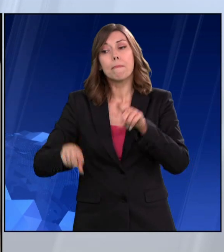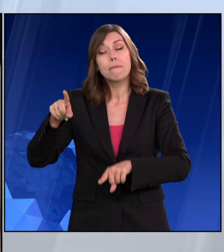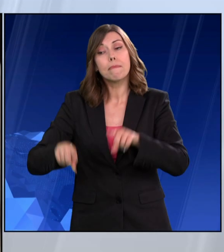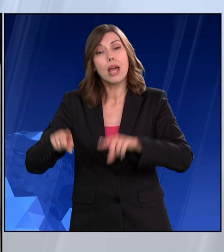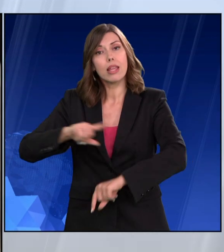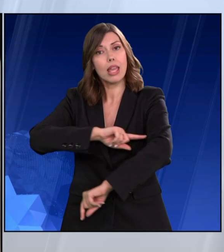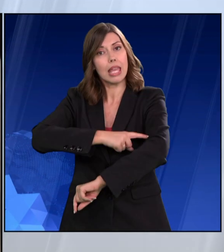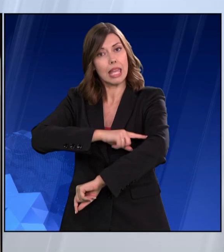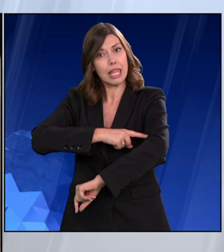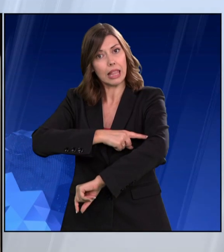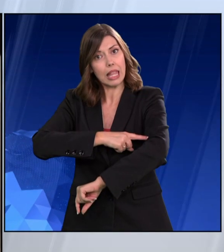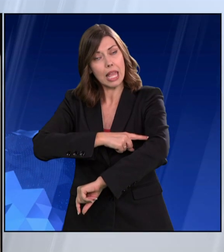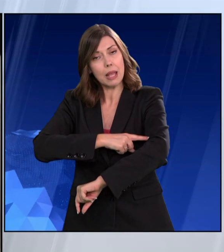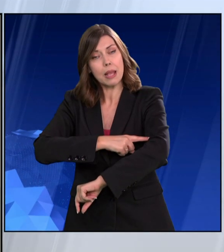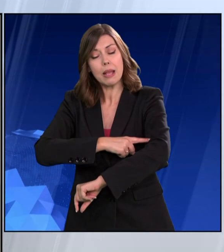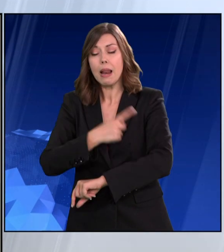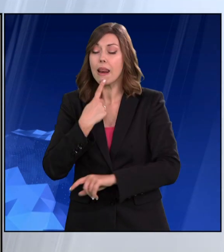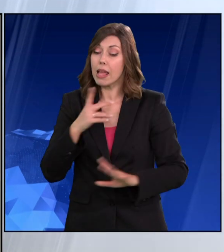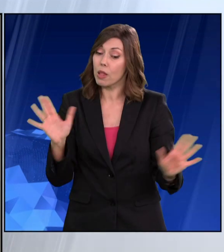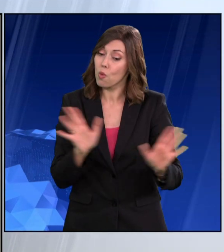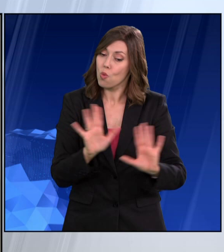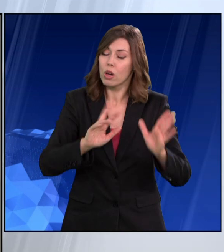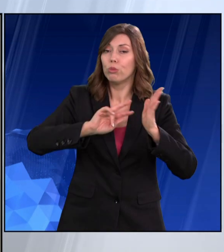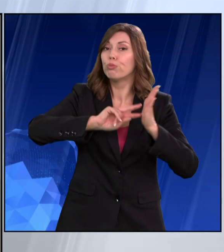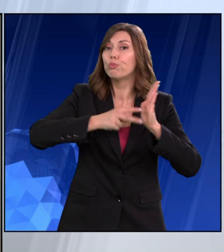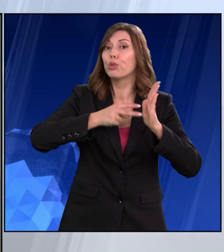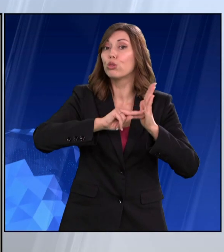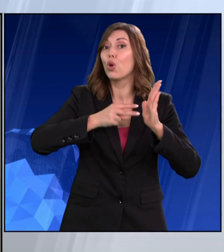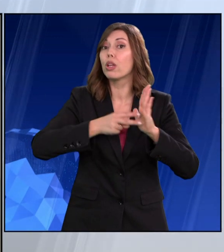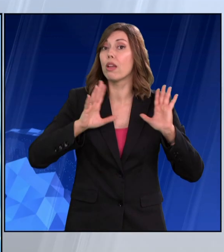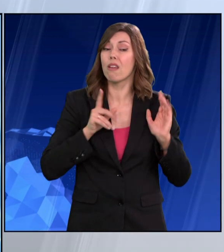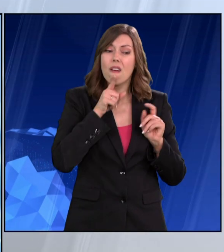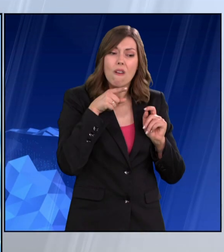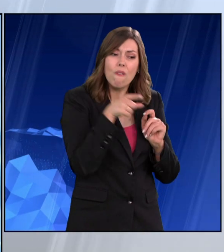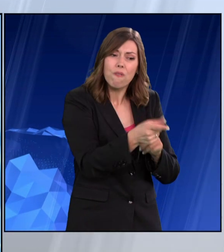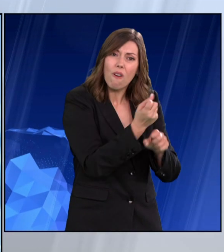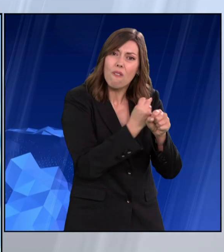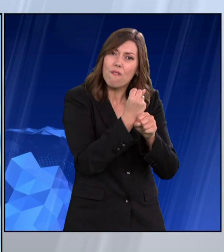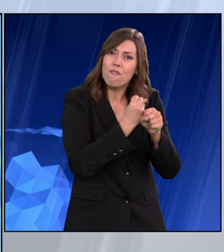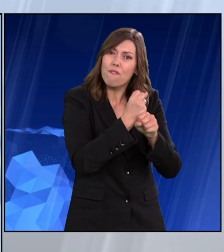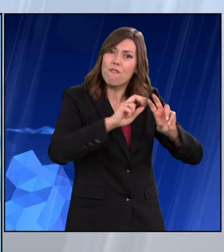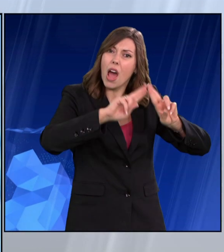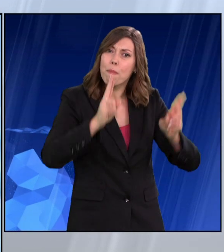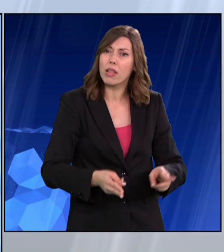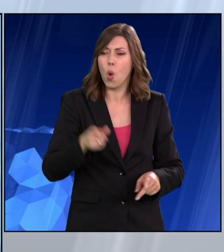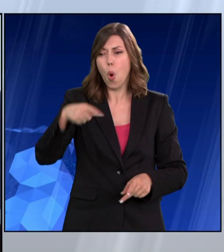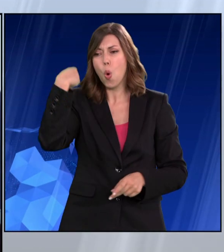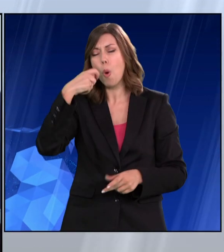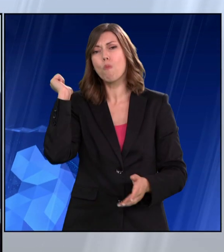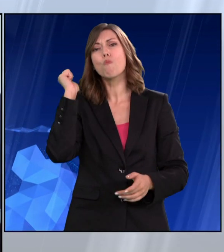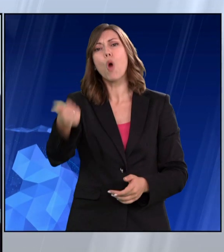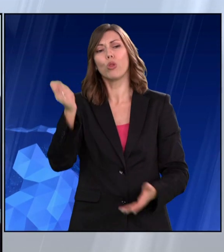έχουν εφιστήσει την προσοχή γιατί λένε ότι είναι μια πρακτική που εγκυμονεί κινδύνους. Εσείς τι λέτε πάνω σε